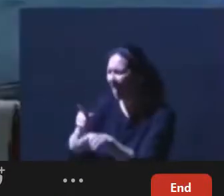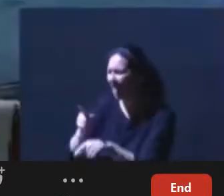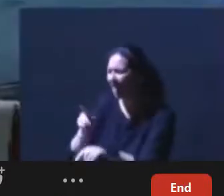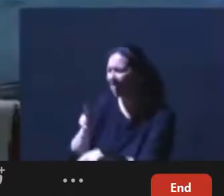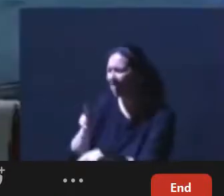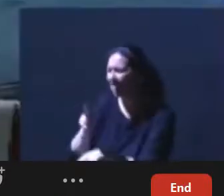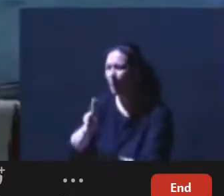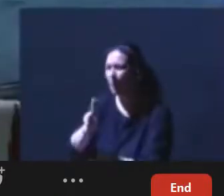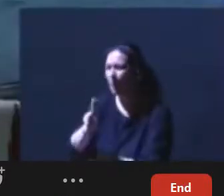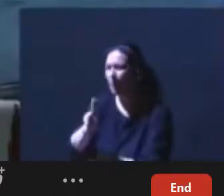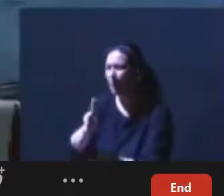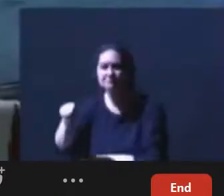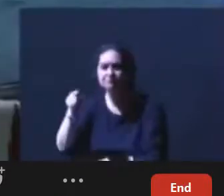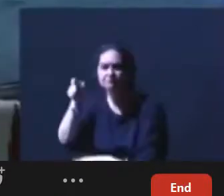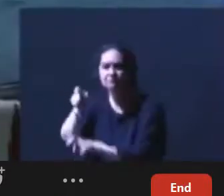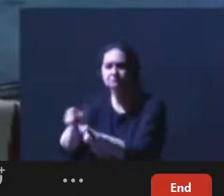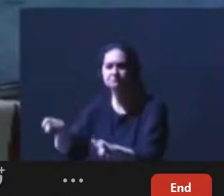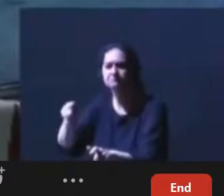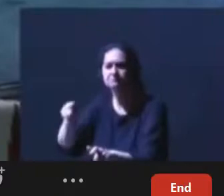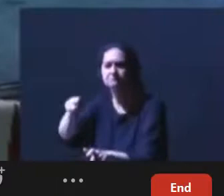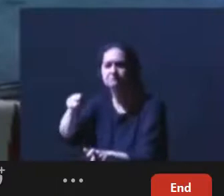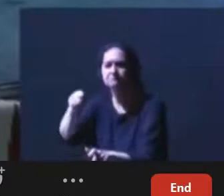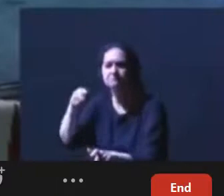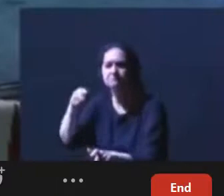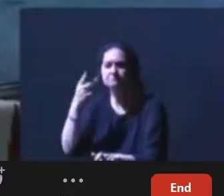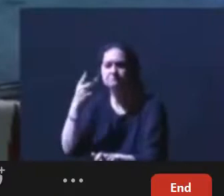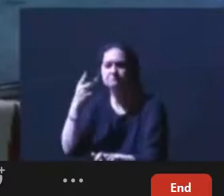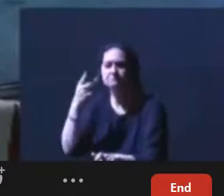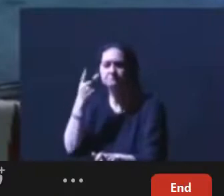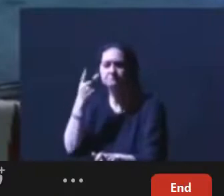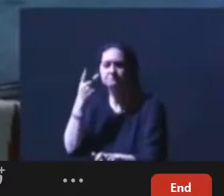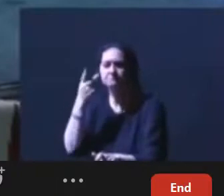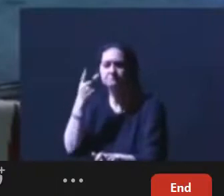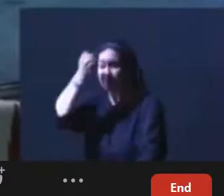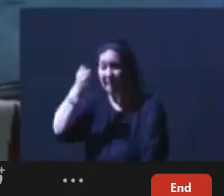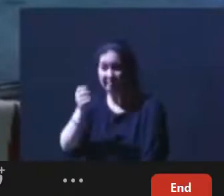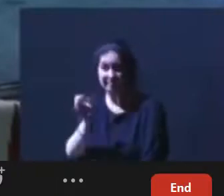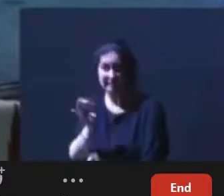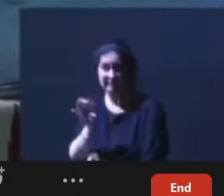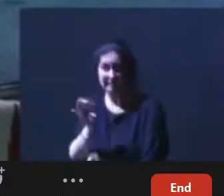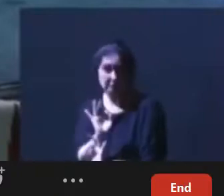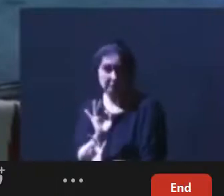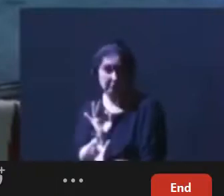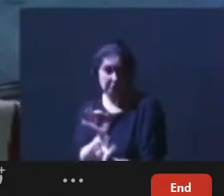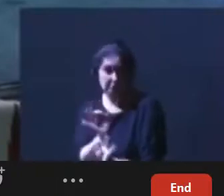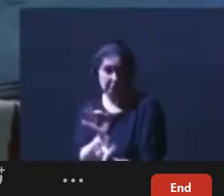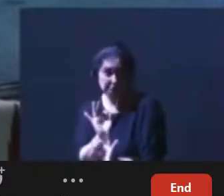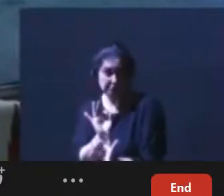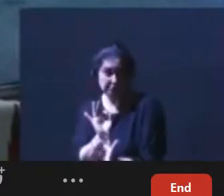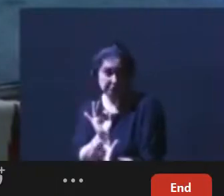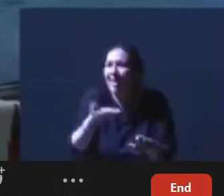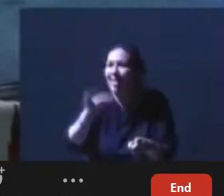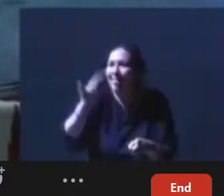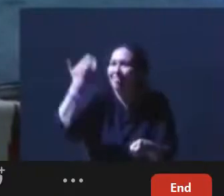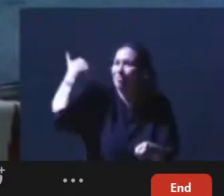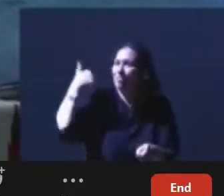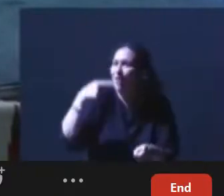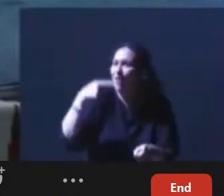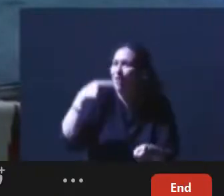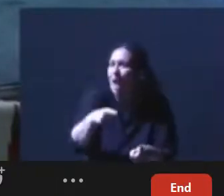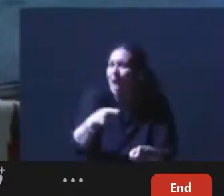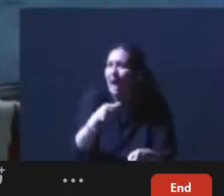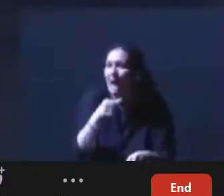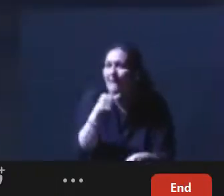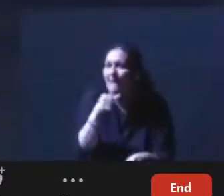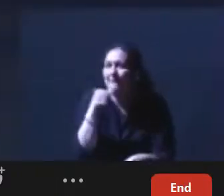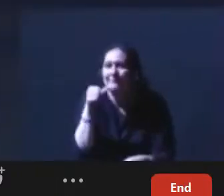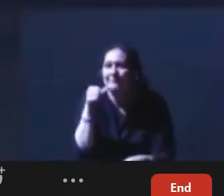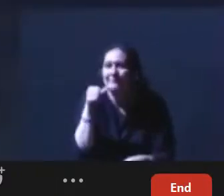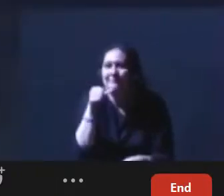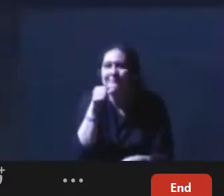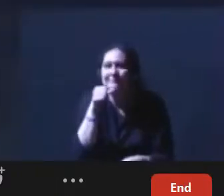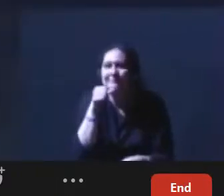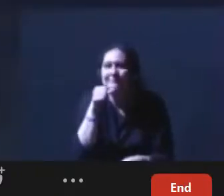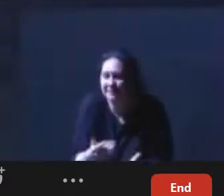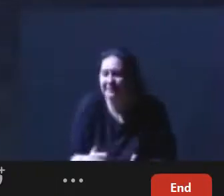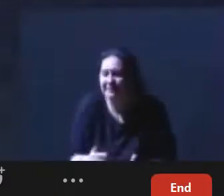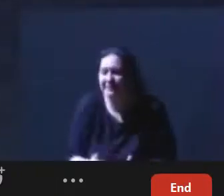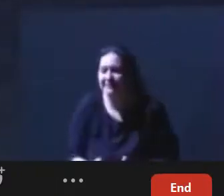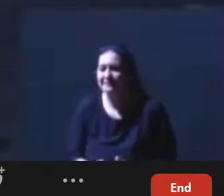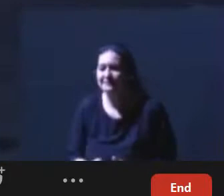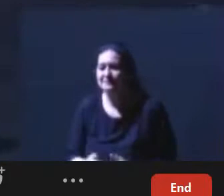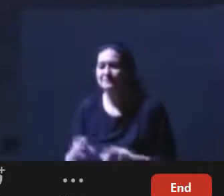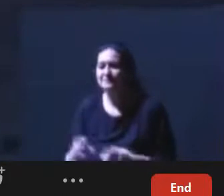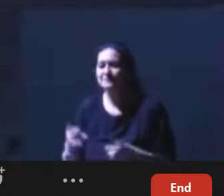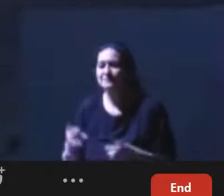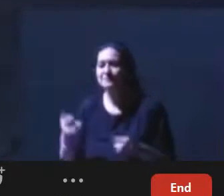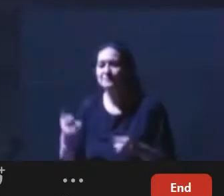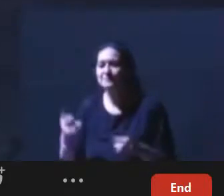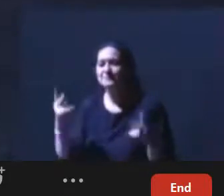bán giá nửa cent dưới 1 cent bán USDT hoặc là bán CRU giá 2-3 cent trên sàn ấy. Họ không hình